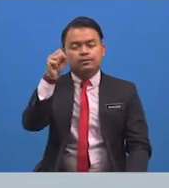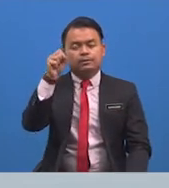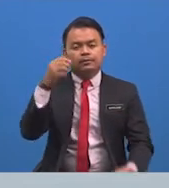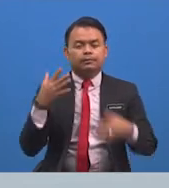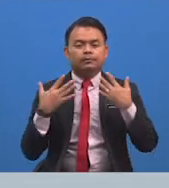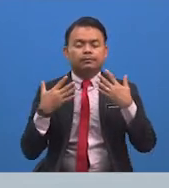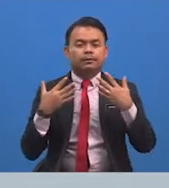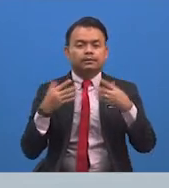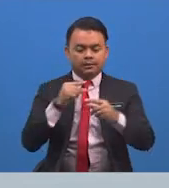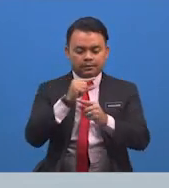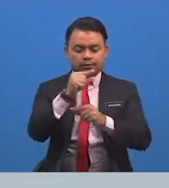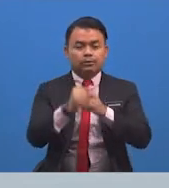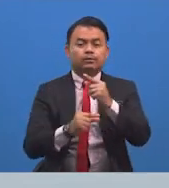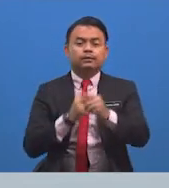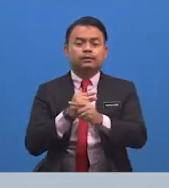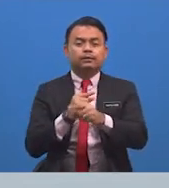pemanasan global.